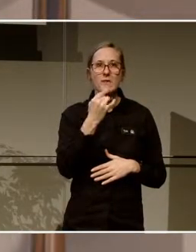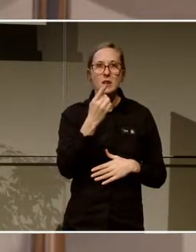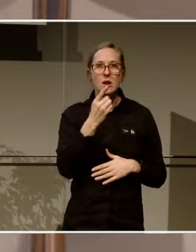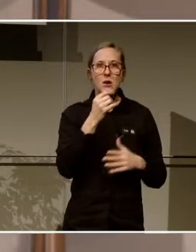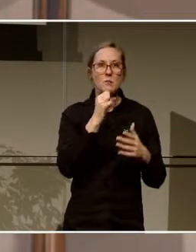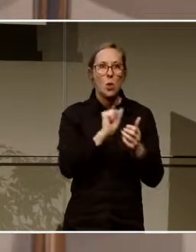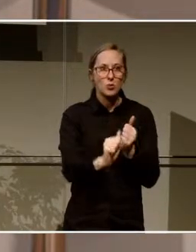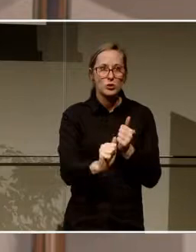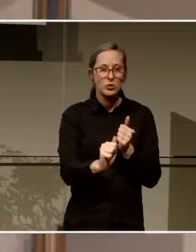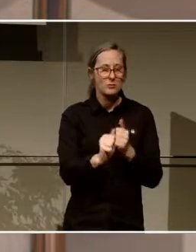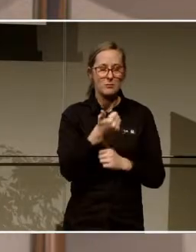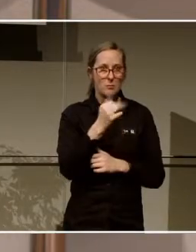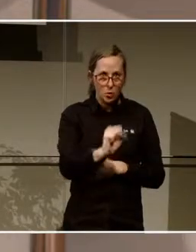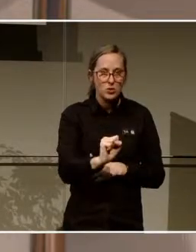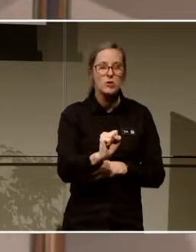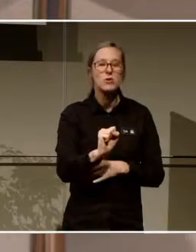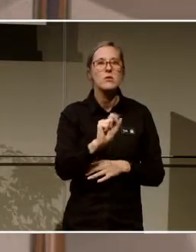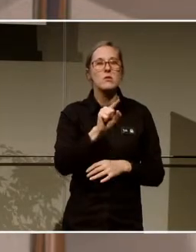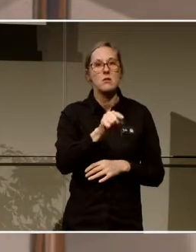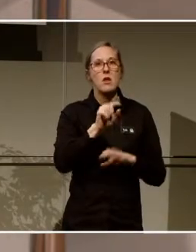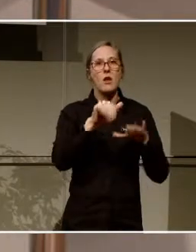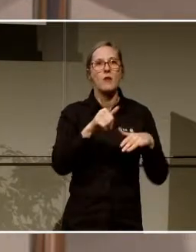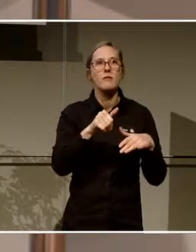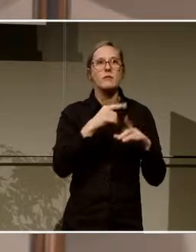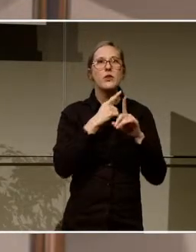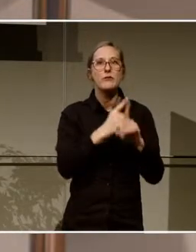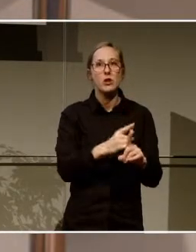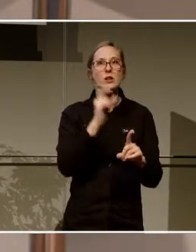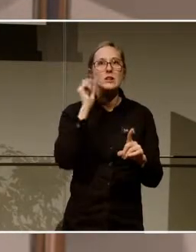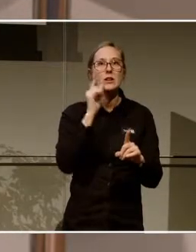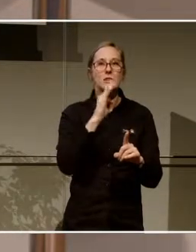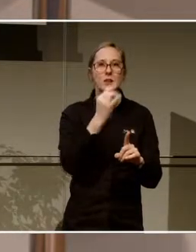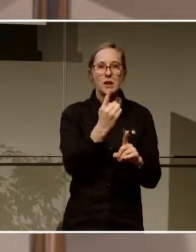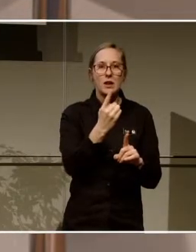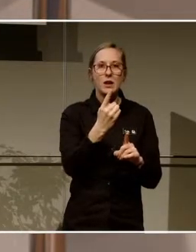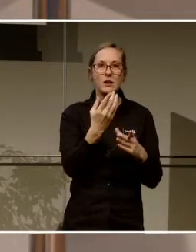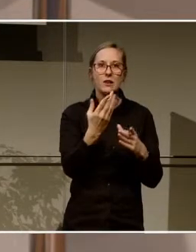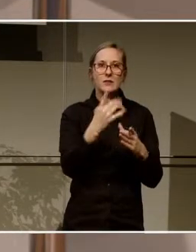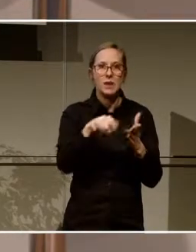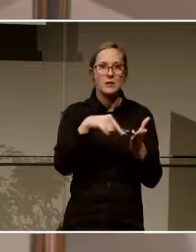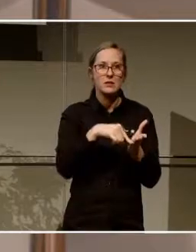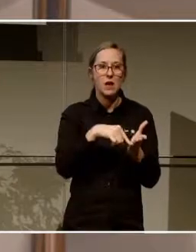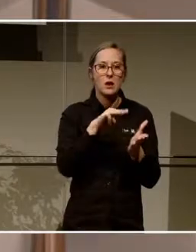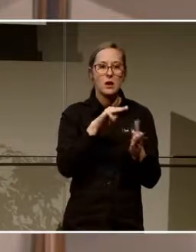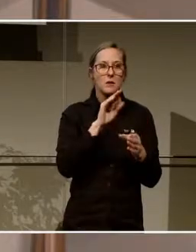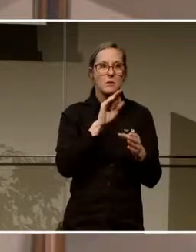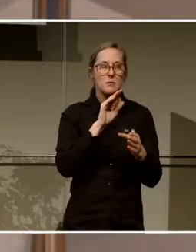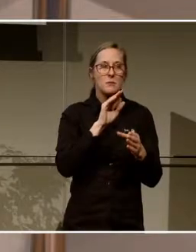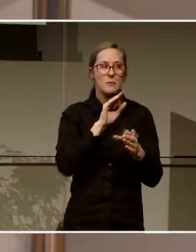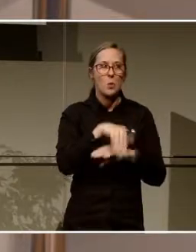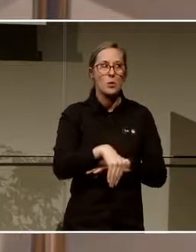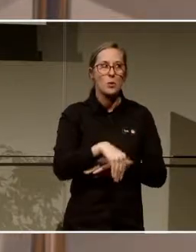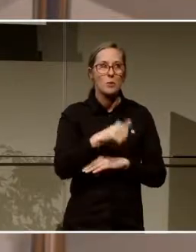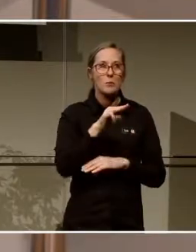till exempel är med och har följeforskning på DigiDel-center i Motala. Vilket gör att vi